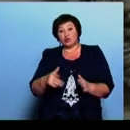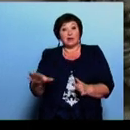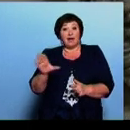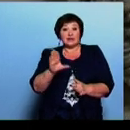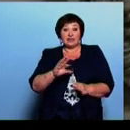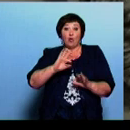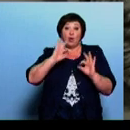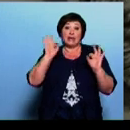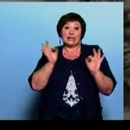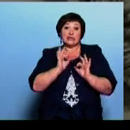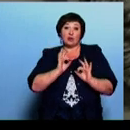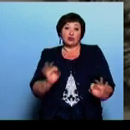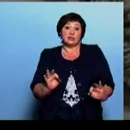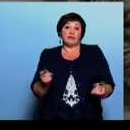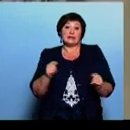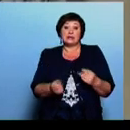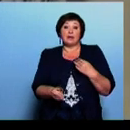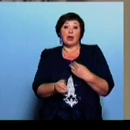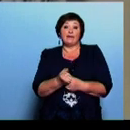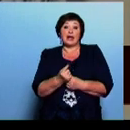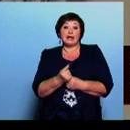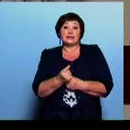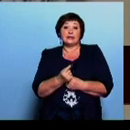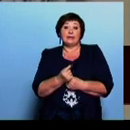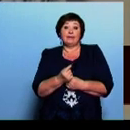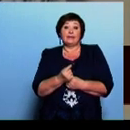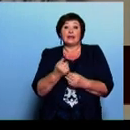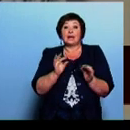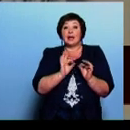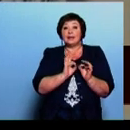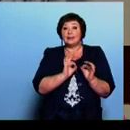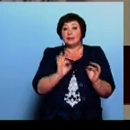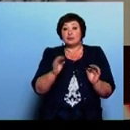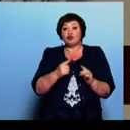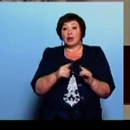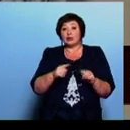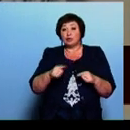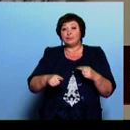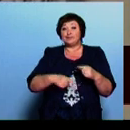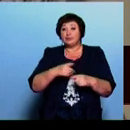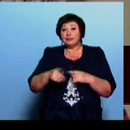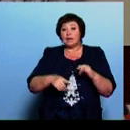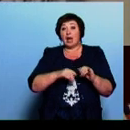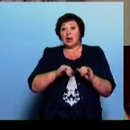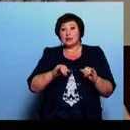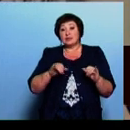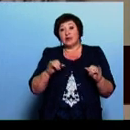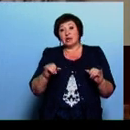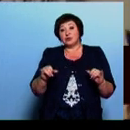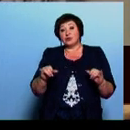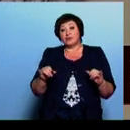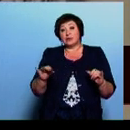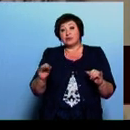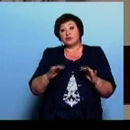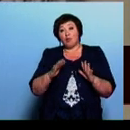искусства, здесь еще появляется как бы такая ниточка, которая разворачивается все